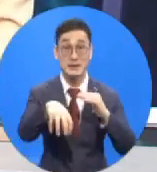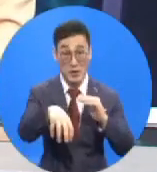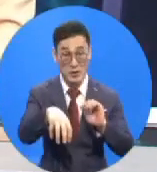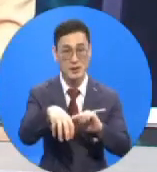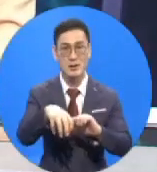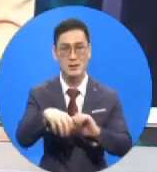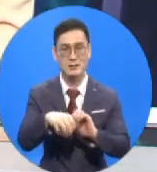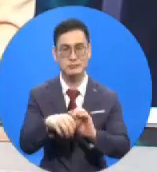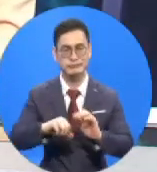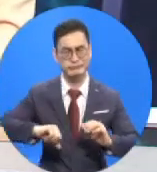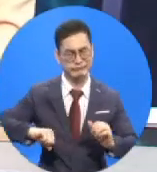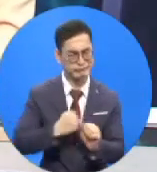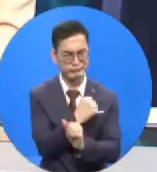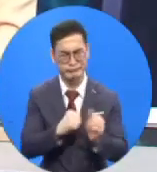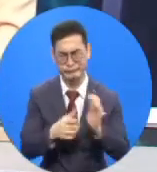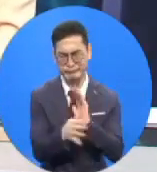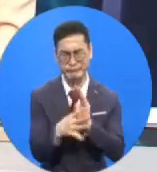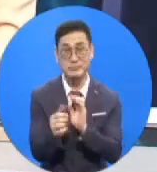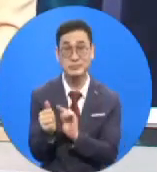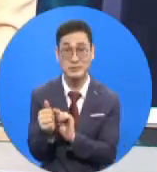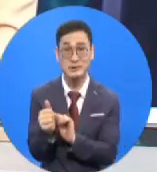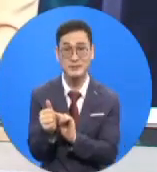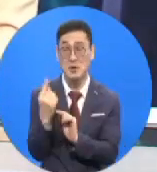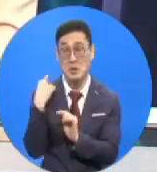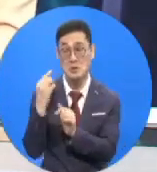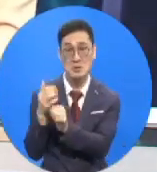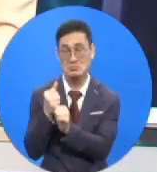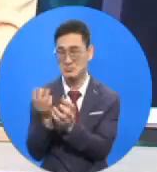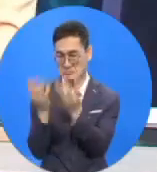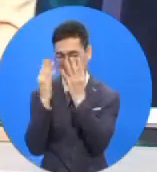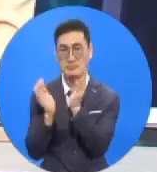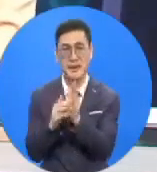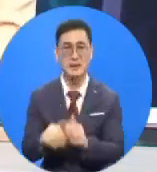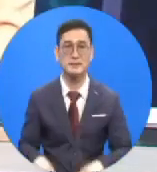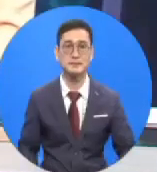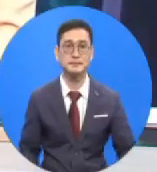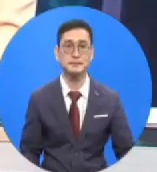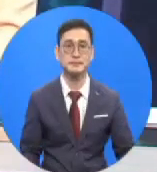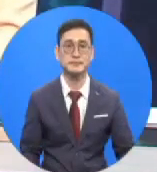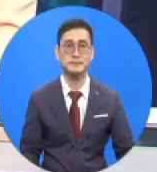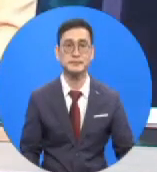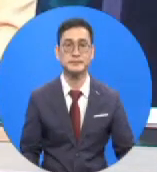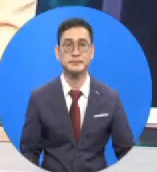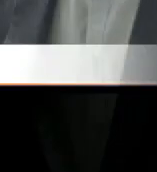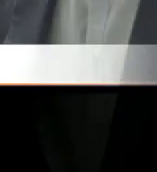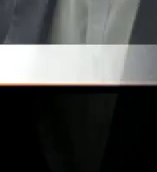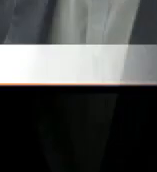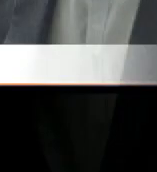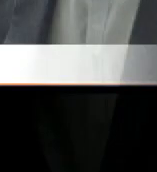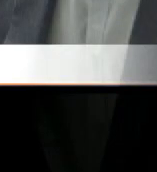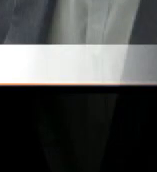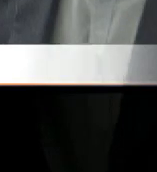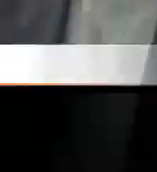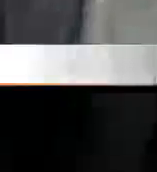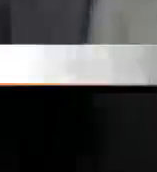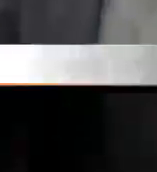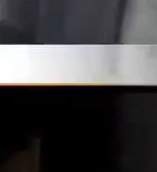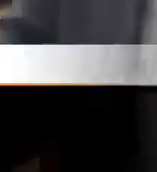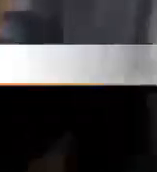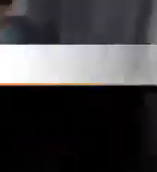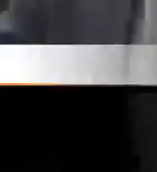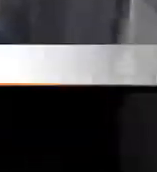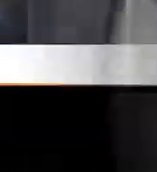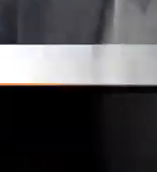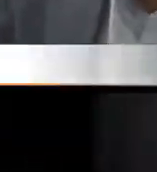남성은 결국 어제 구속된 는데요 법원에 출석한 남성의 목소리 복도와 또 보시겠습니다 그래서 토